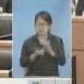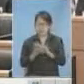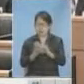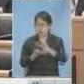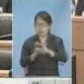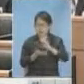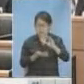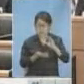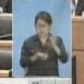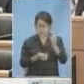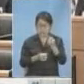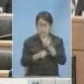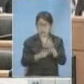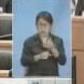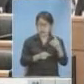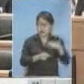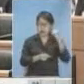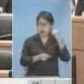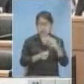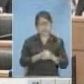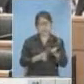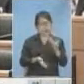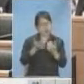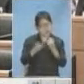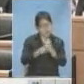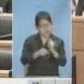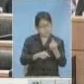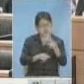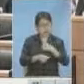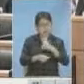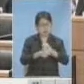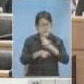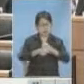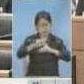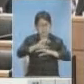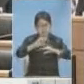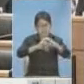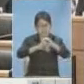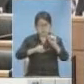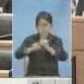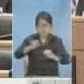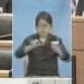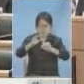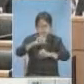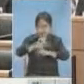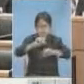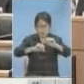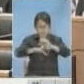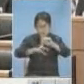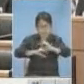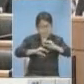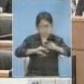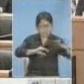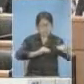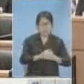ของเก่าอย่างเช่นจะทำบล็อกคอนเวิร์ตอย่างนี้เป็นต้นทำบล็อกคอนเวิร์ตเก่าก็ไปทุบใหม่ก็เอางบนี้ไปลงใหม่แล้วทำนะ